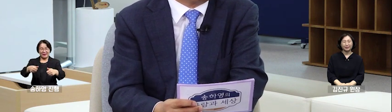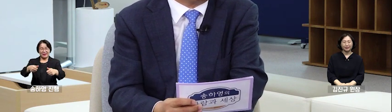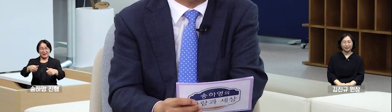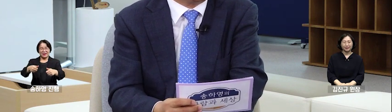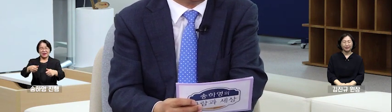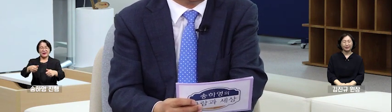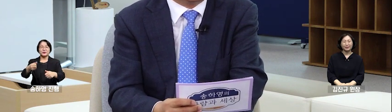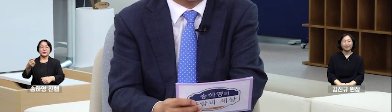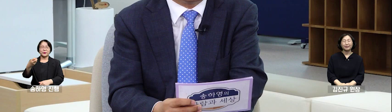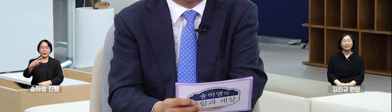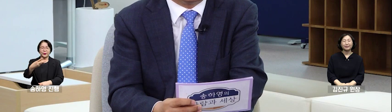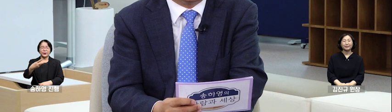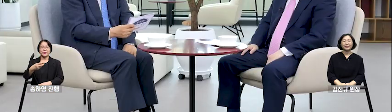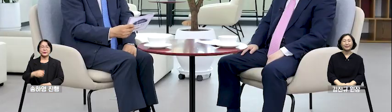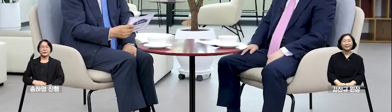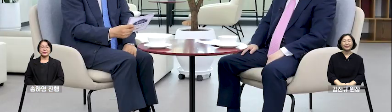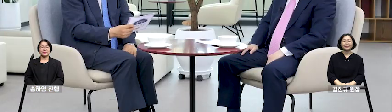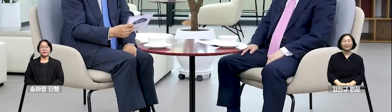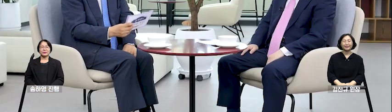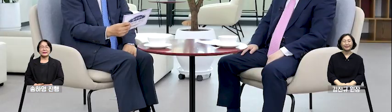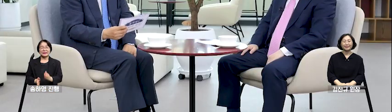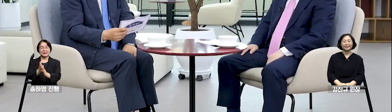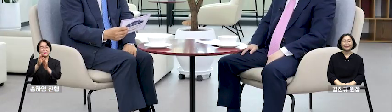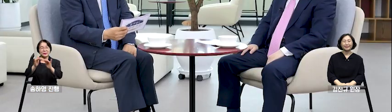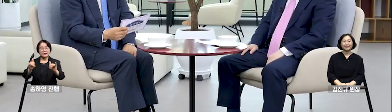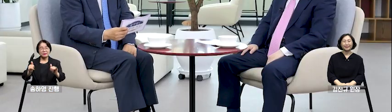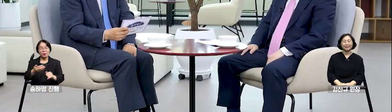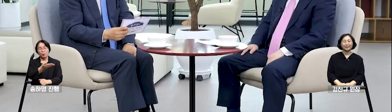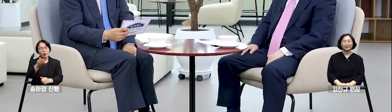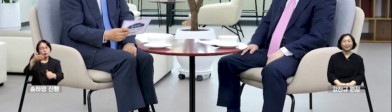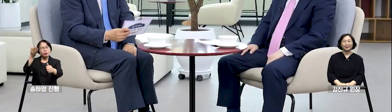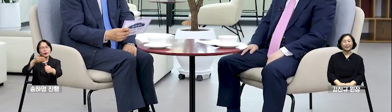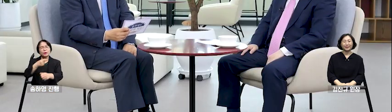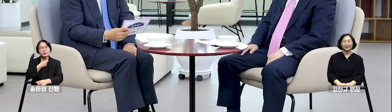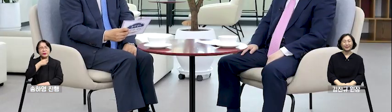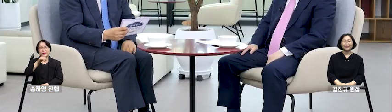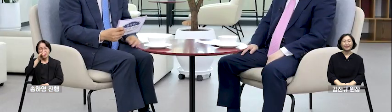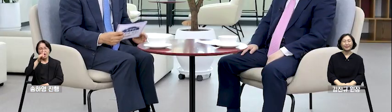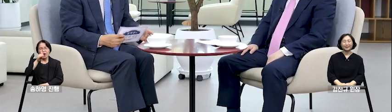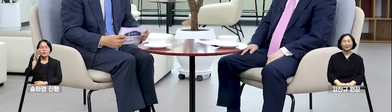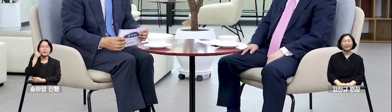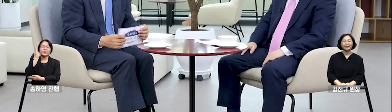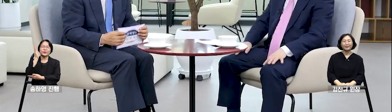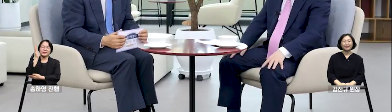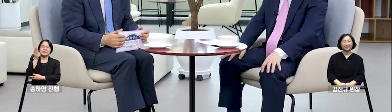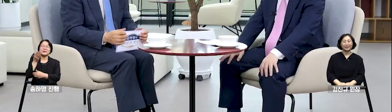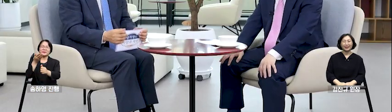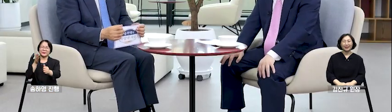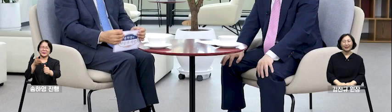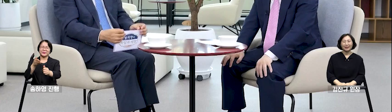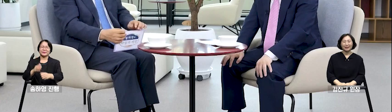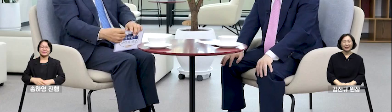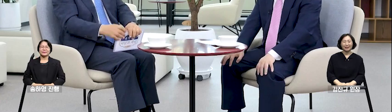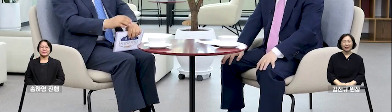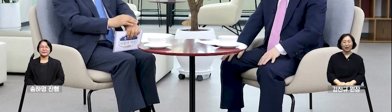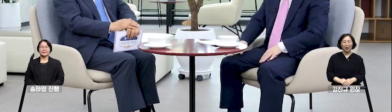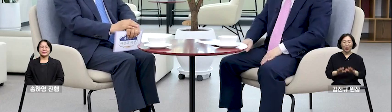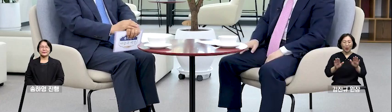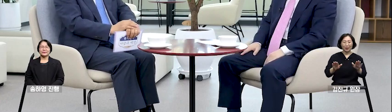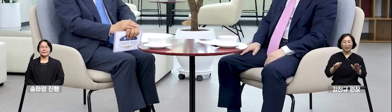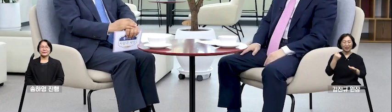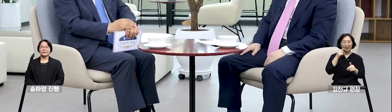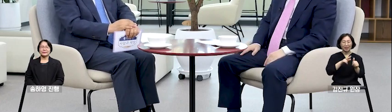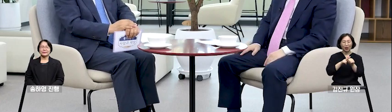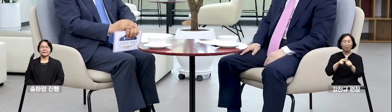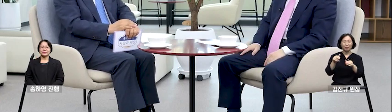해주시면서 혹시 또 시청자 여러분들 의 시민들께 당부하고 싶은 말씀이 있으면 개발 설정 해 주실까 인해 를 저희